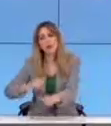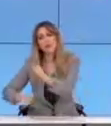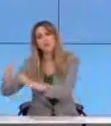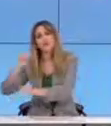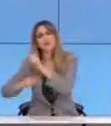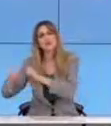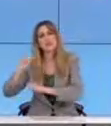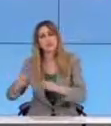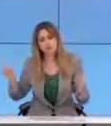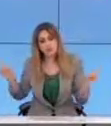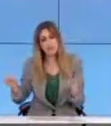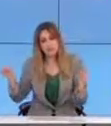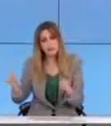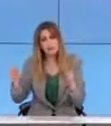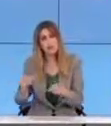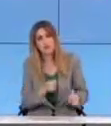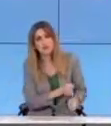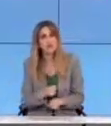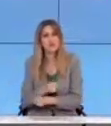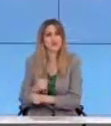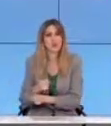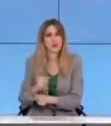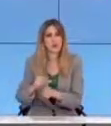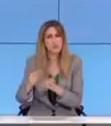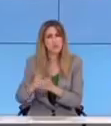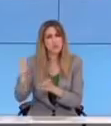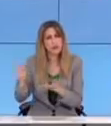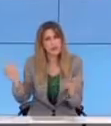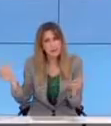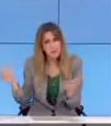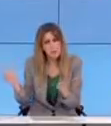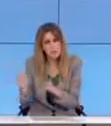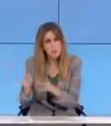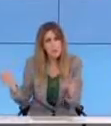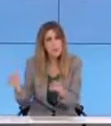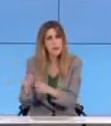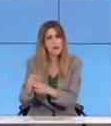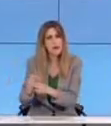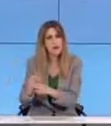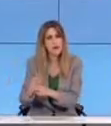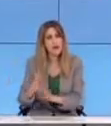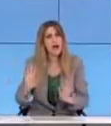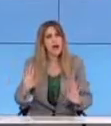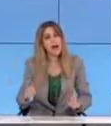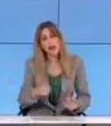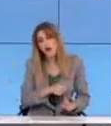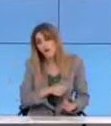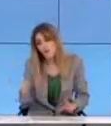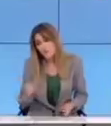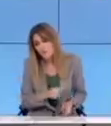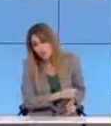της λιτότητας. Αλλά όχι μόνο στο φαύλο κύκλο της λιτότητας και στον φαύλο κύκλο